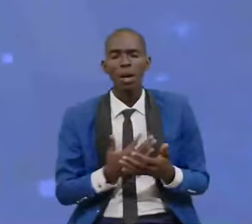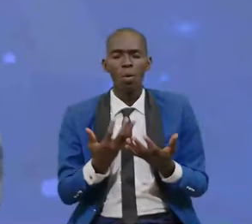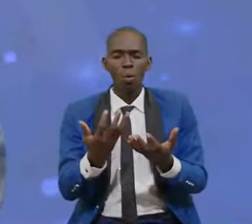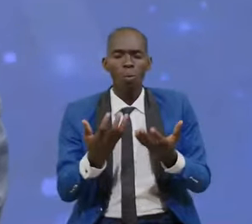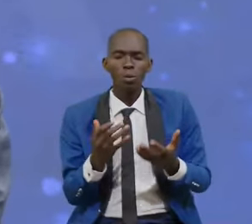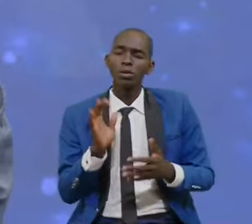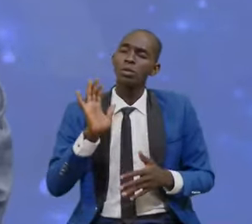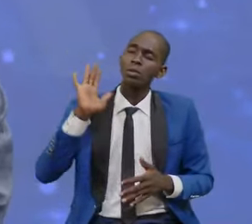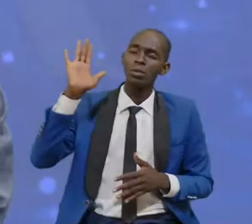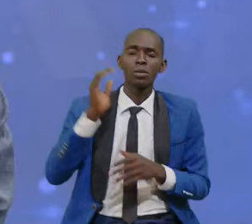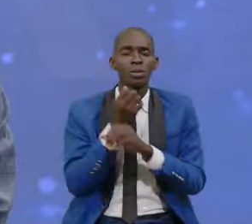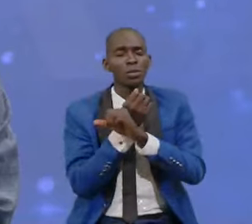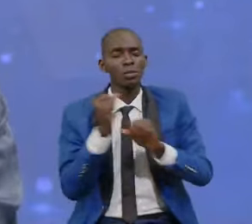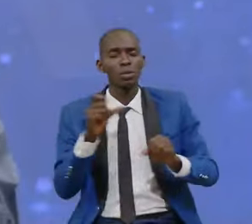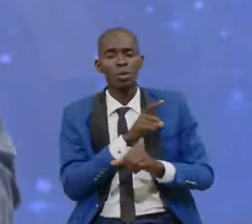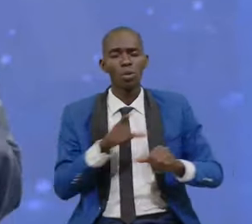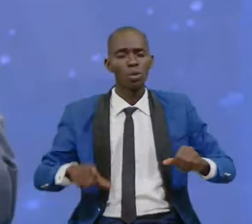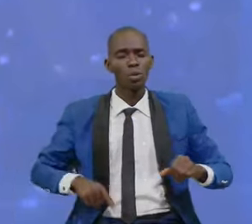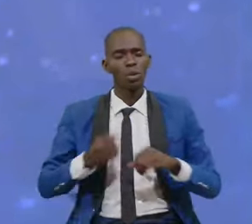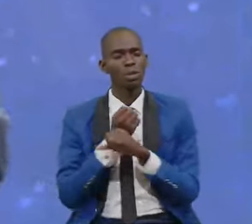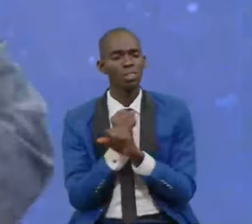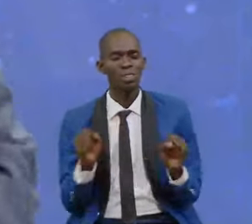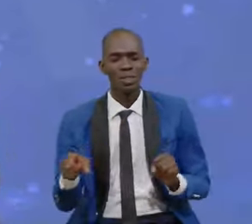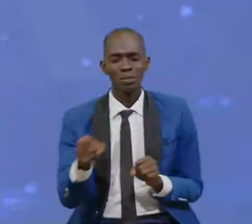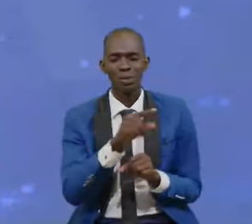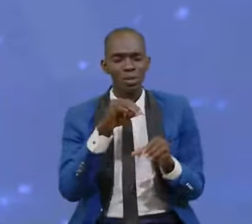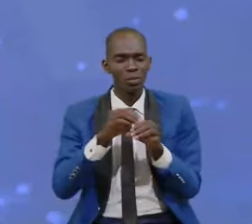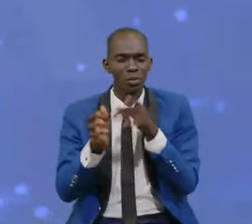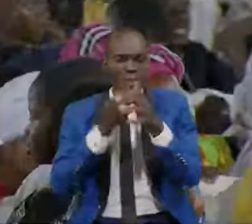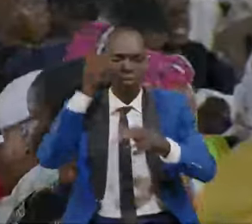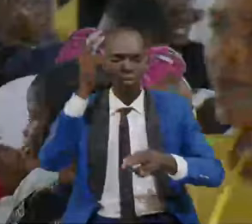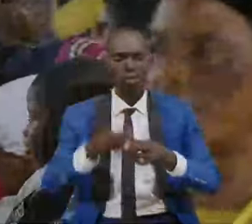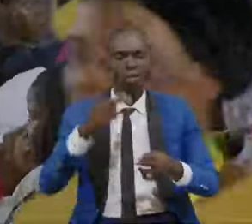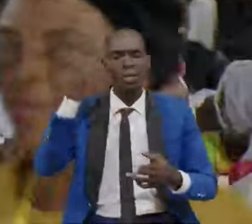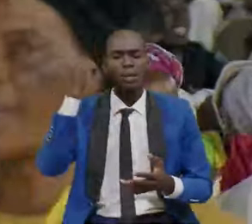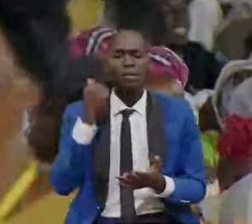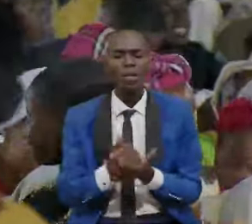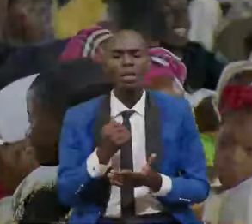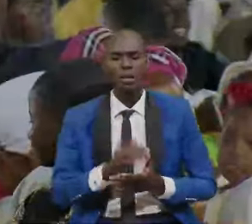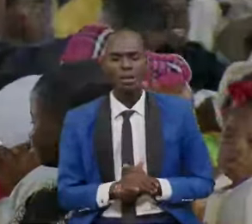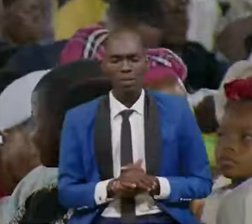salut du Seigneur, sauve-les. Au nom de Jésus,